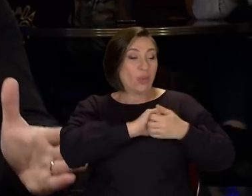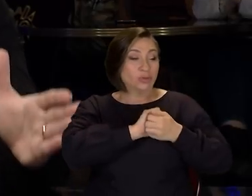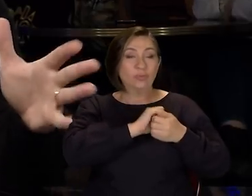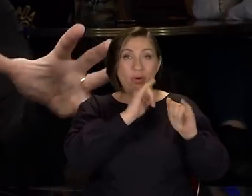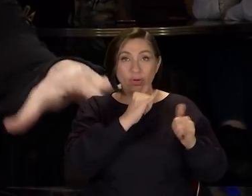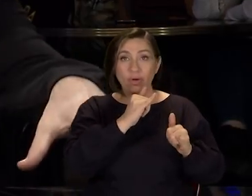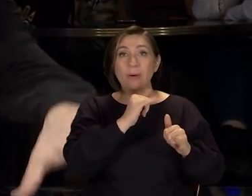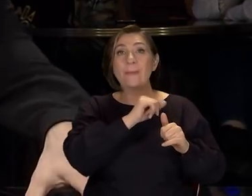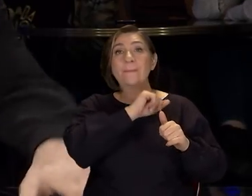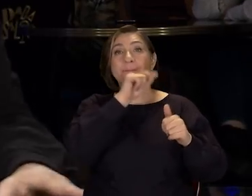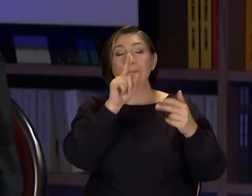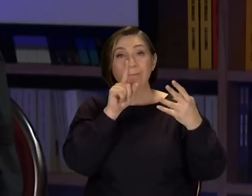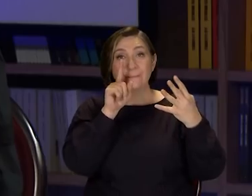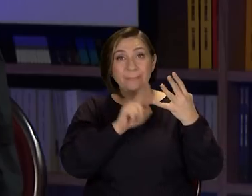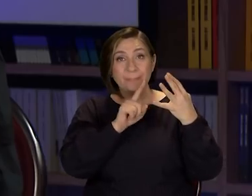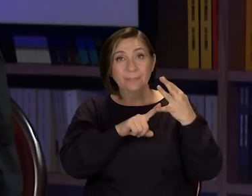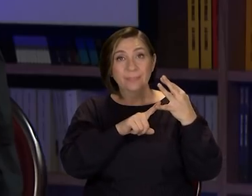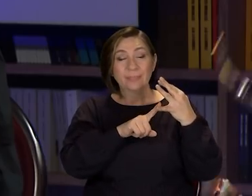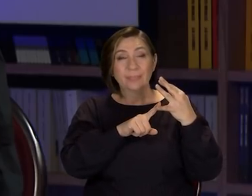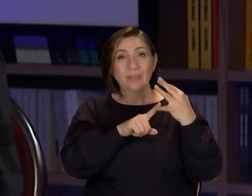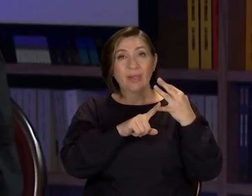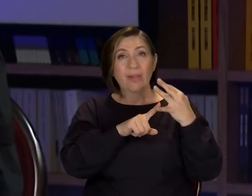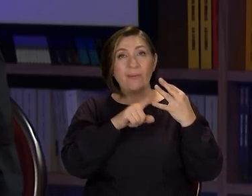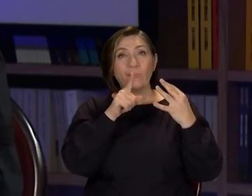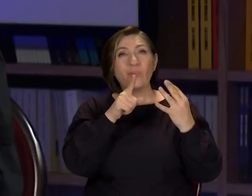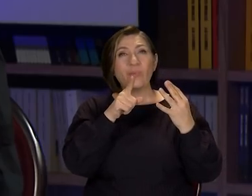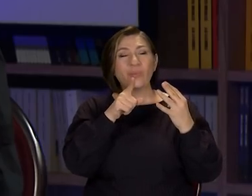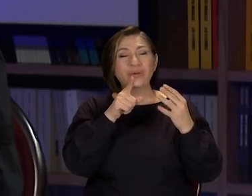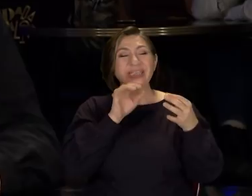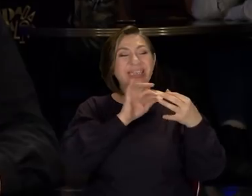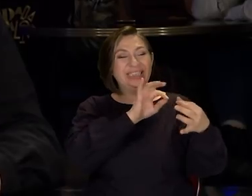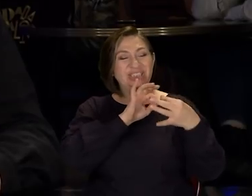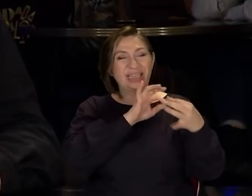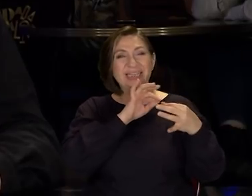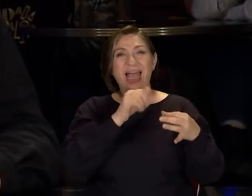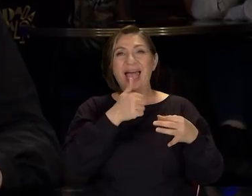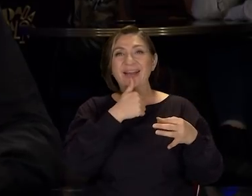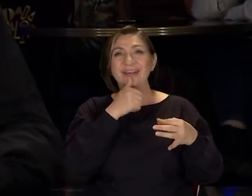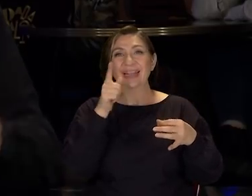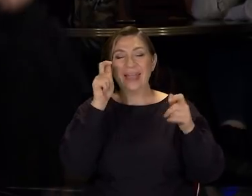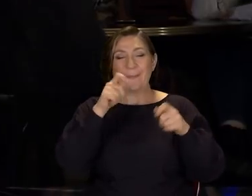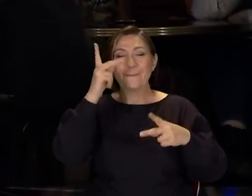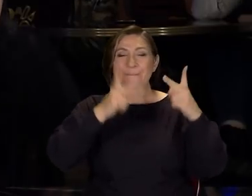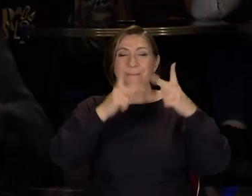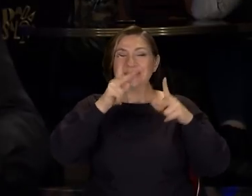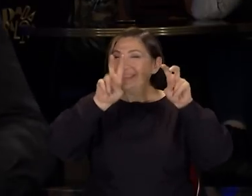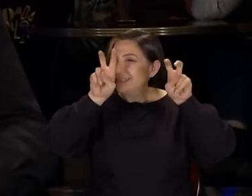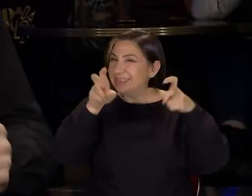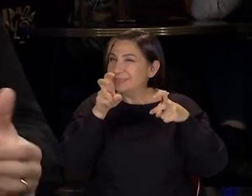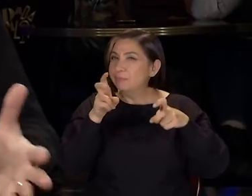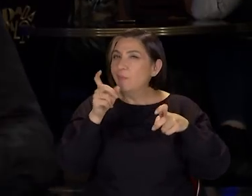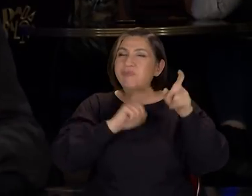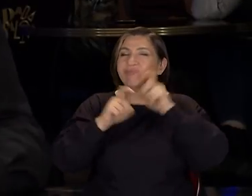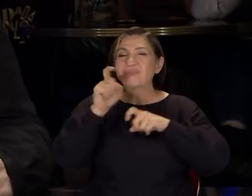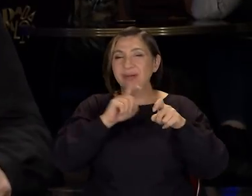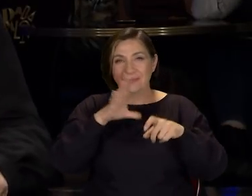oynuyor. Bir de bir... tabii ki bu arada bu ilişkilerde erkeklerin de yaptığı bazı tırnak içinde hırtlıklar